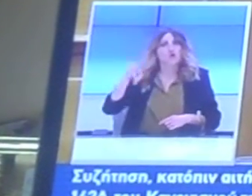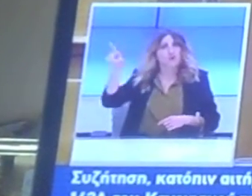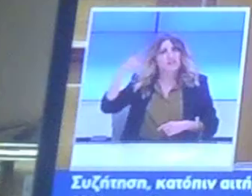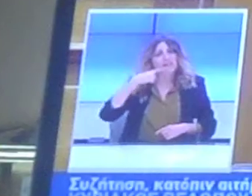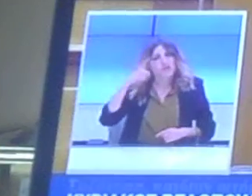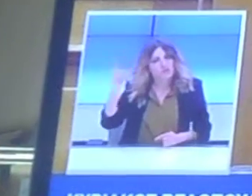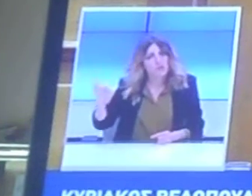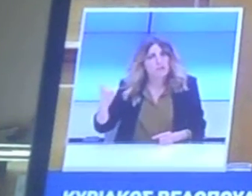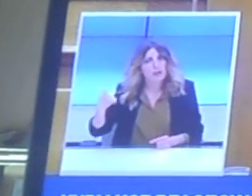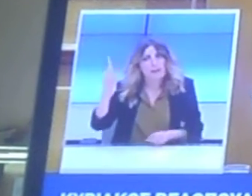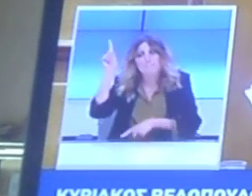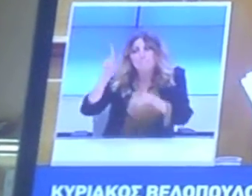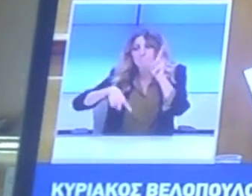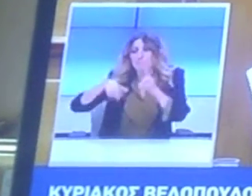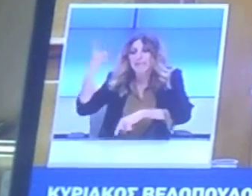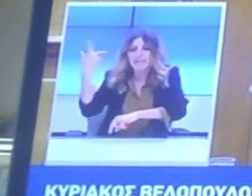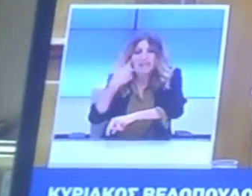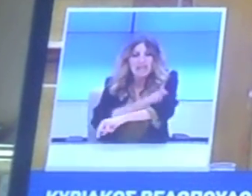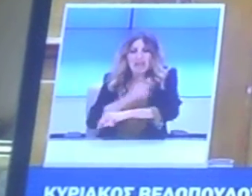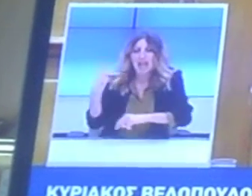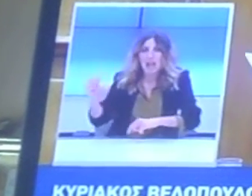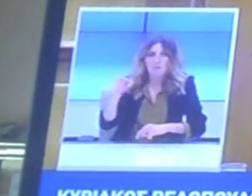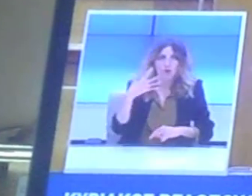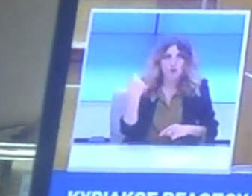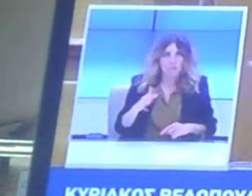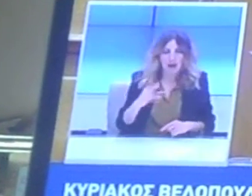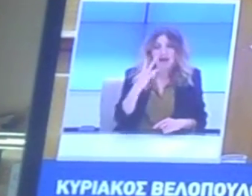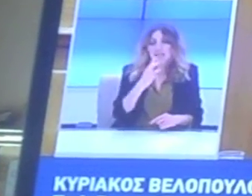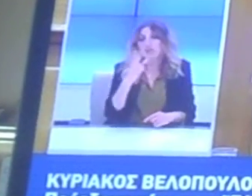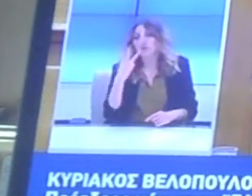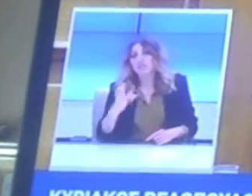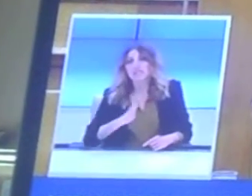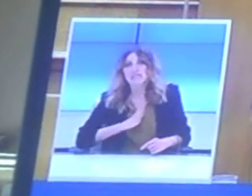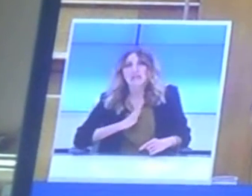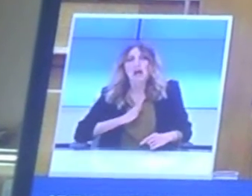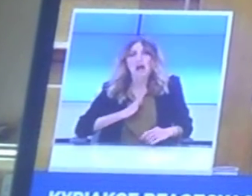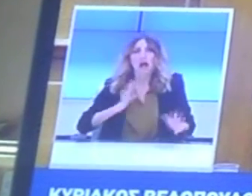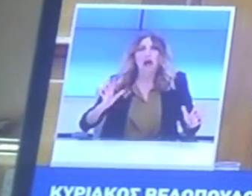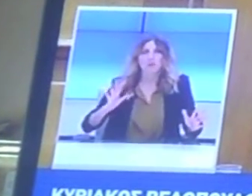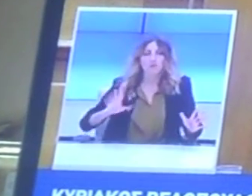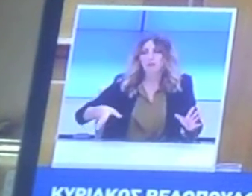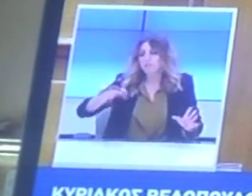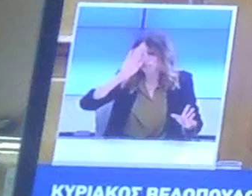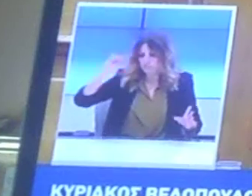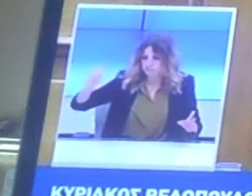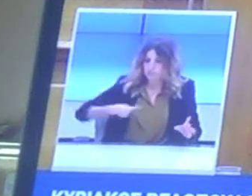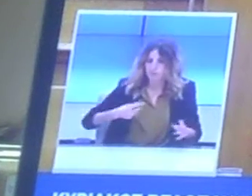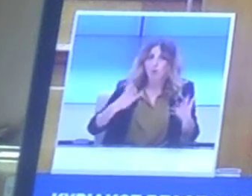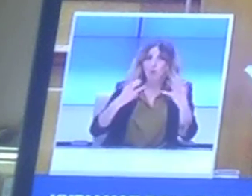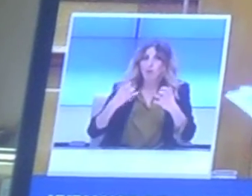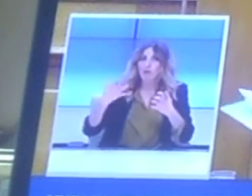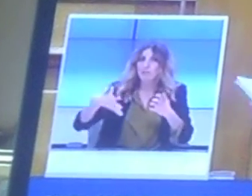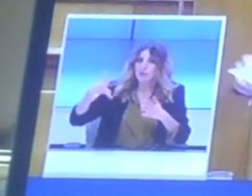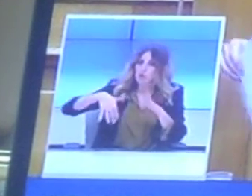ότι τα εμβόλια που έκαναν κάποιοι, 23 άτομα, εμφάνισαν παρενέργειες έντονες. Κυρίως πάνω από 85 ετών που κάναν το